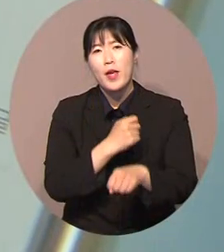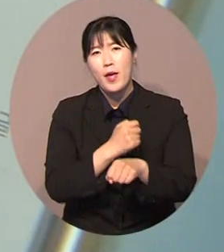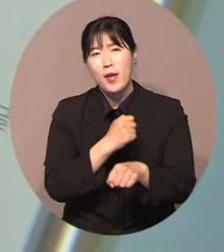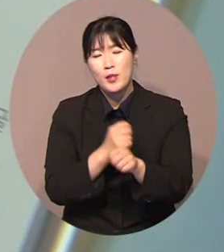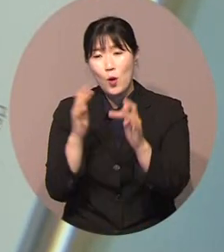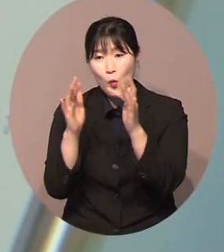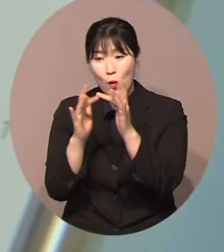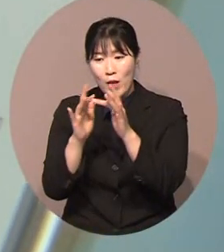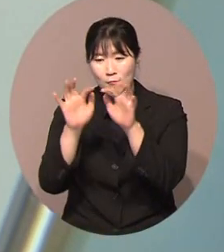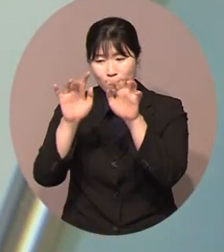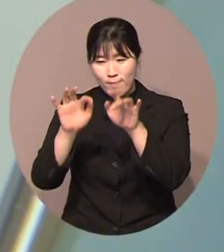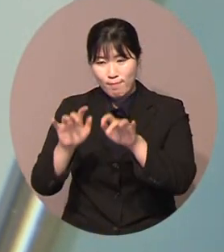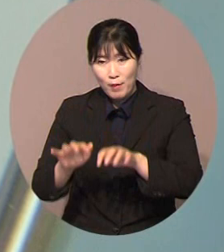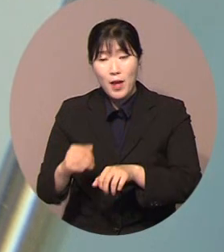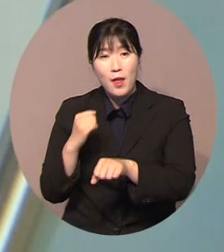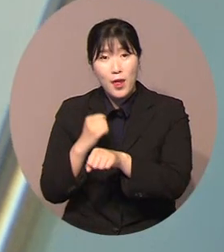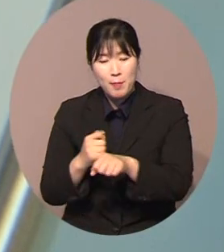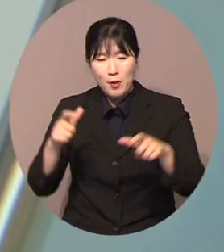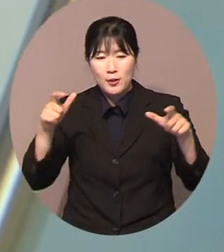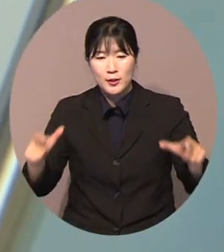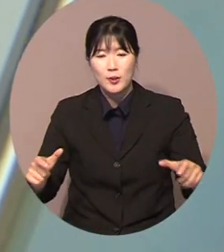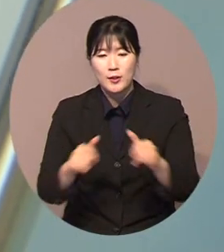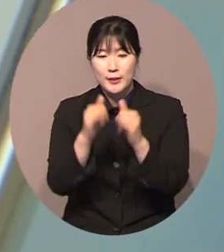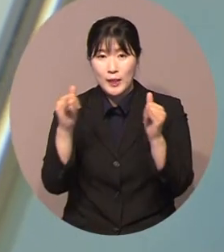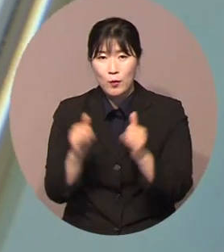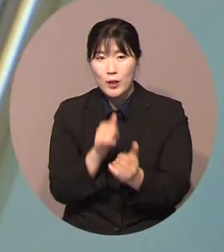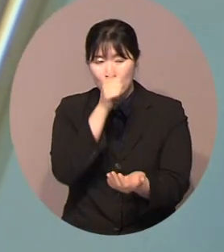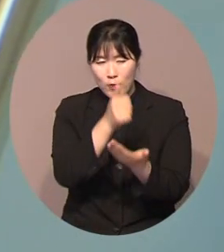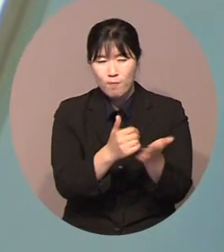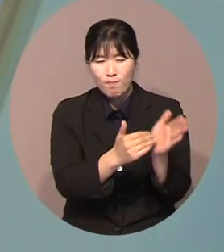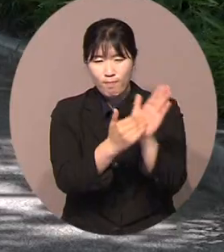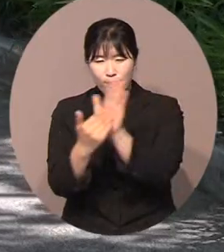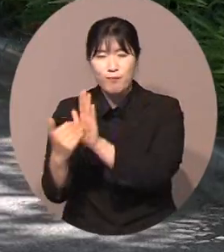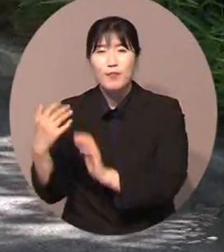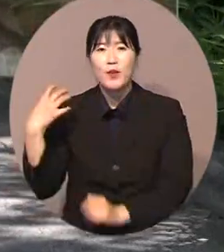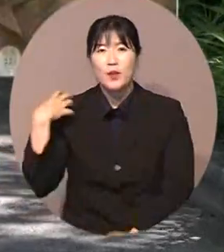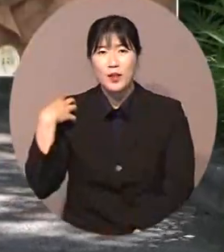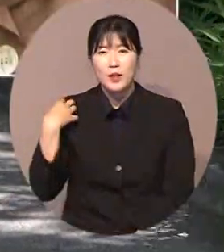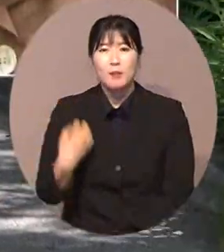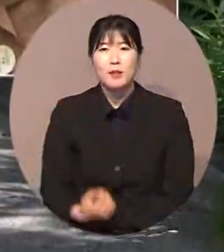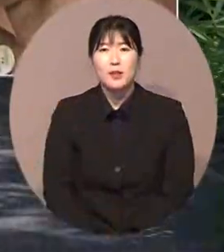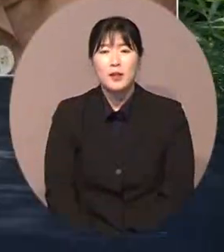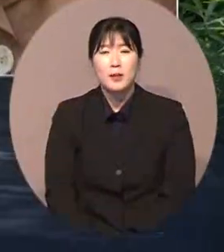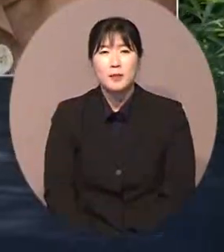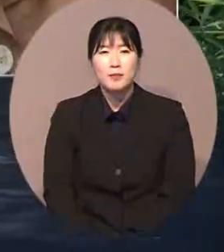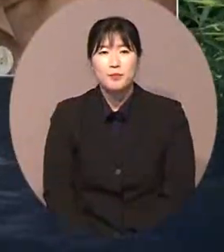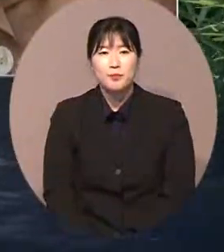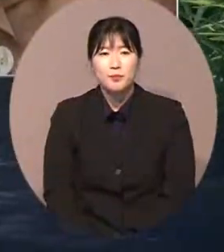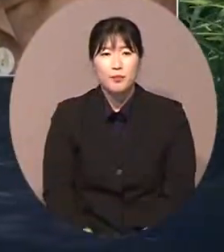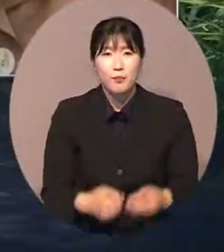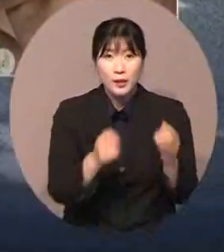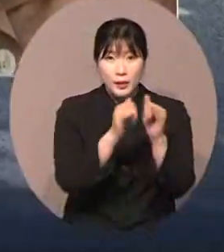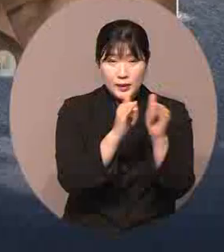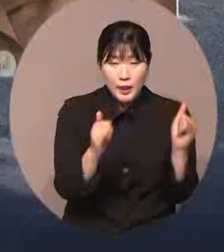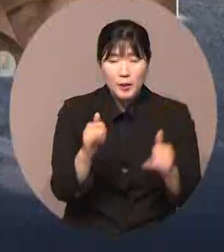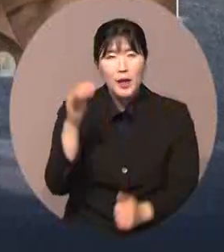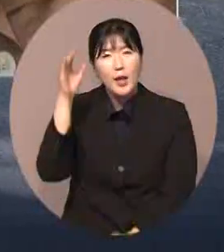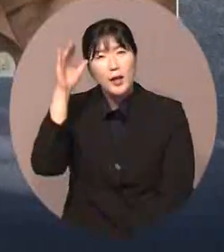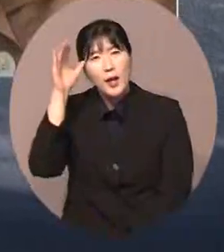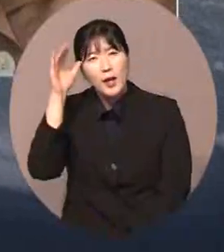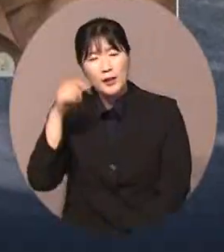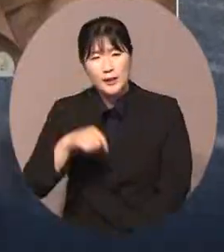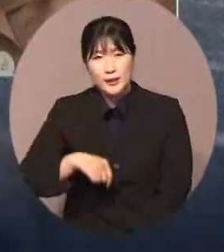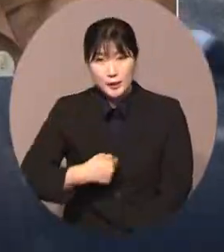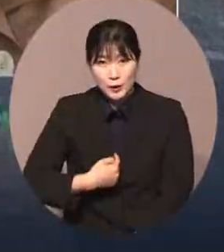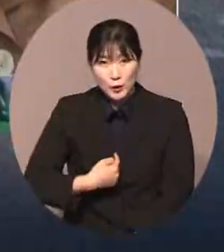활동 일지를 작성하는 등 지역사회 범죄 예방을 돕게 됩니다. 순찰 활동을 하는 보호자 반려견은 스스로를